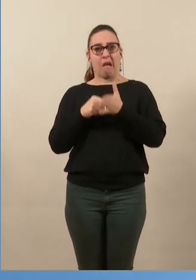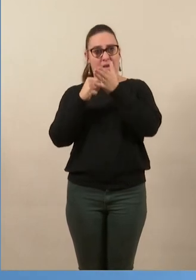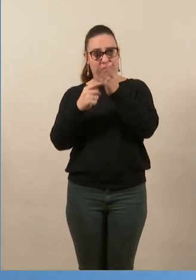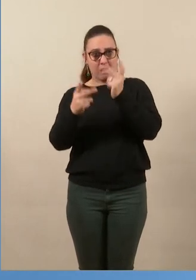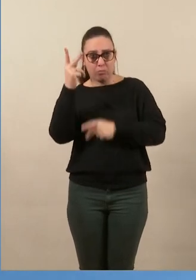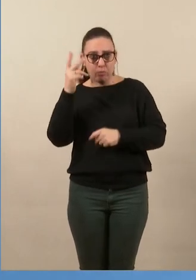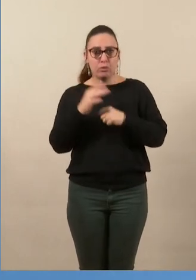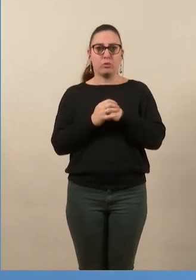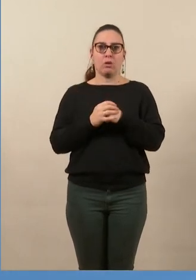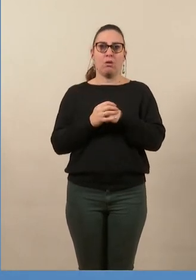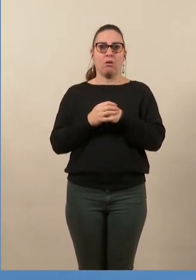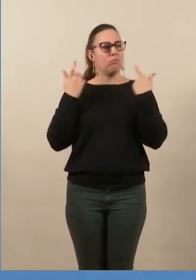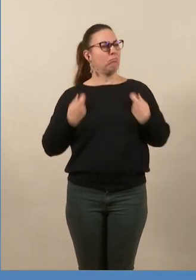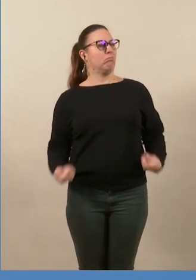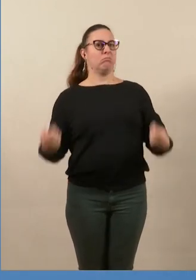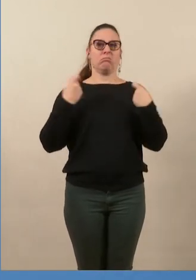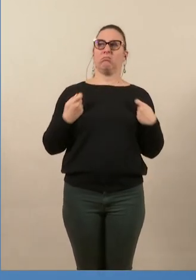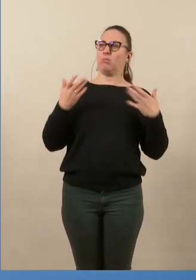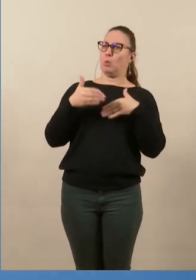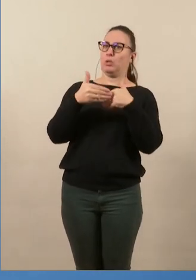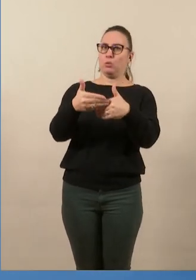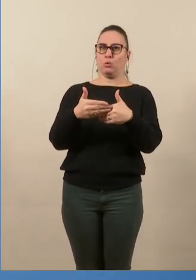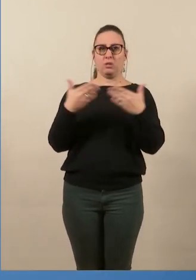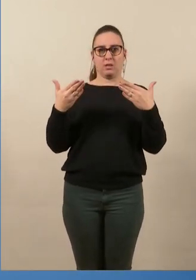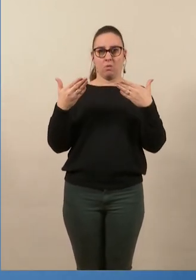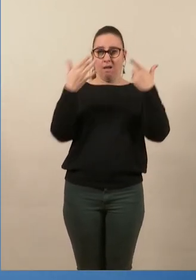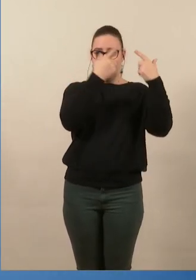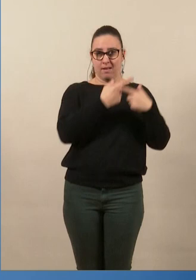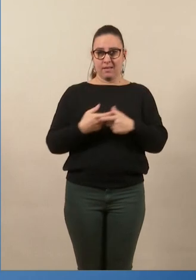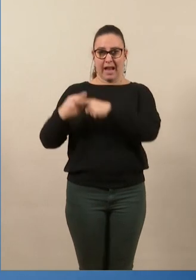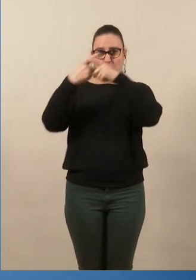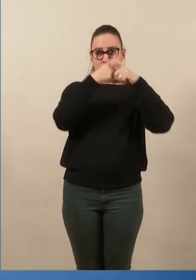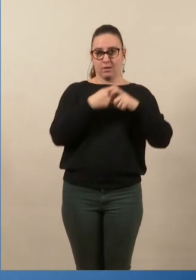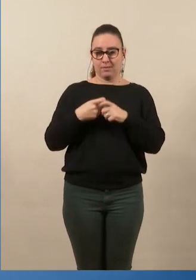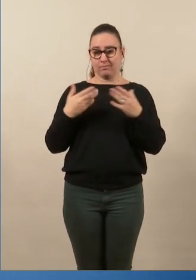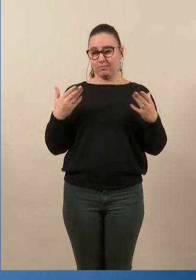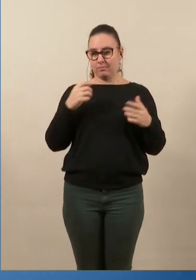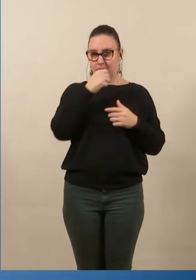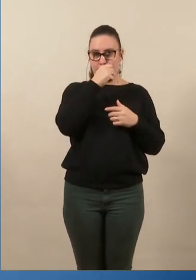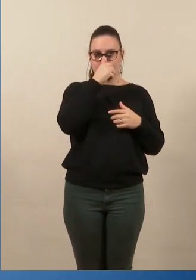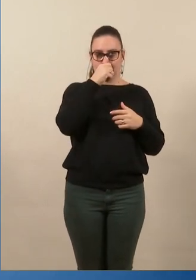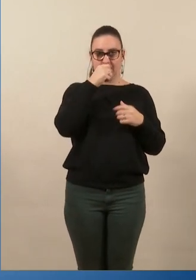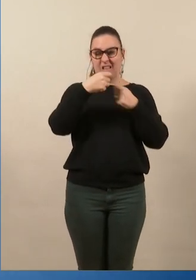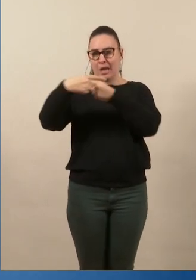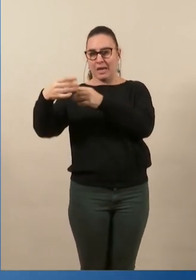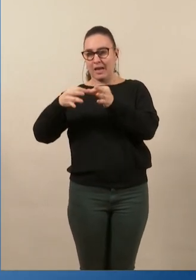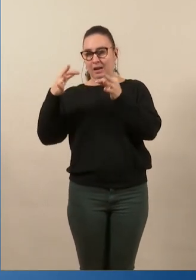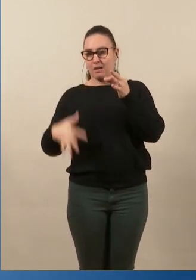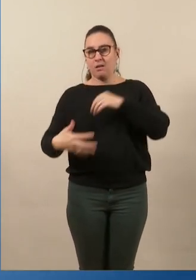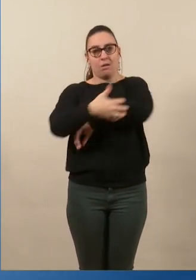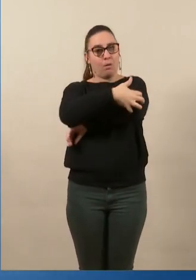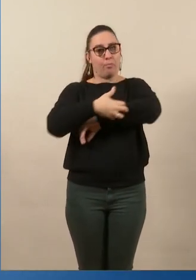de réduction de la voilure c'est une équation et cette équation final c'est plus de pauvreté c'est une